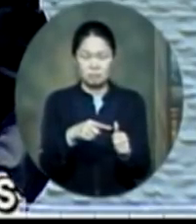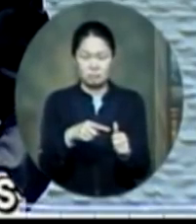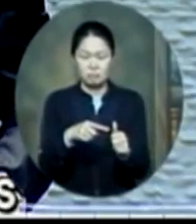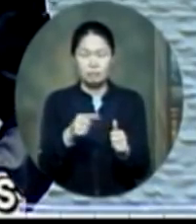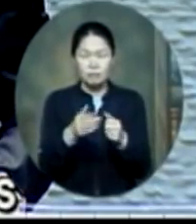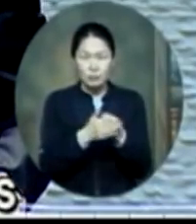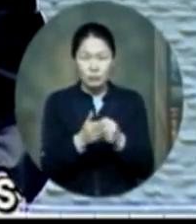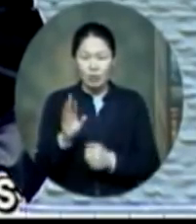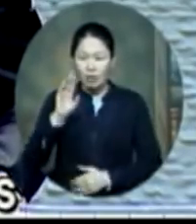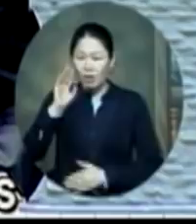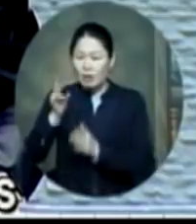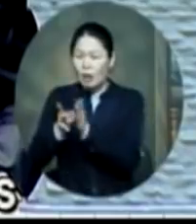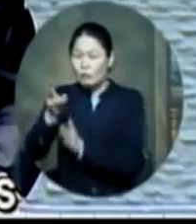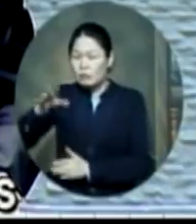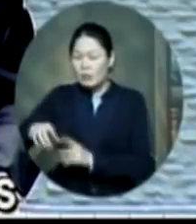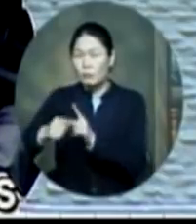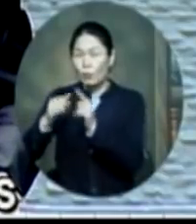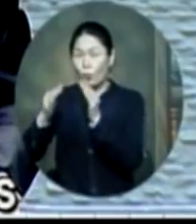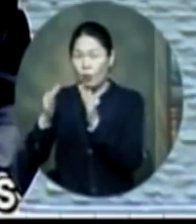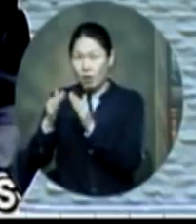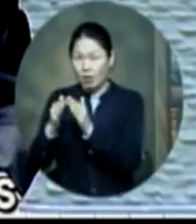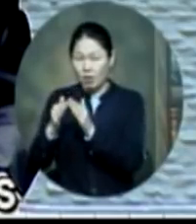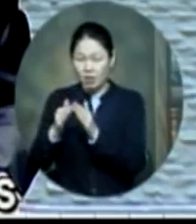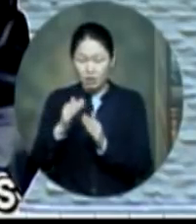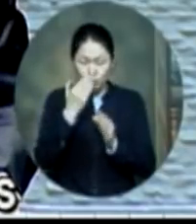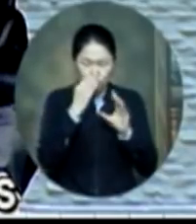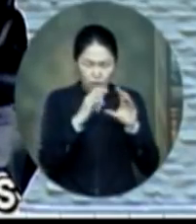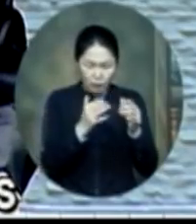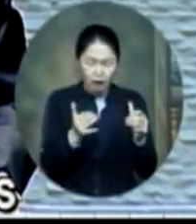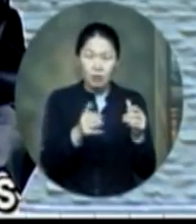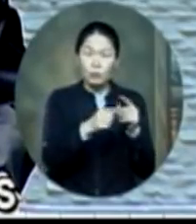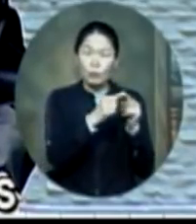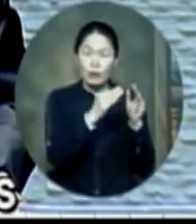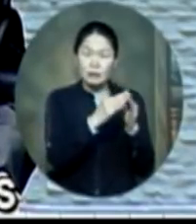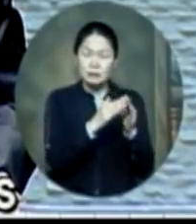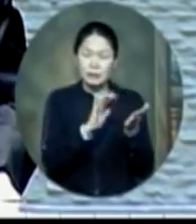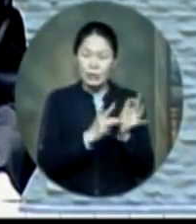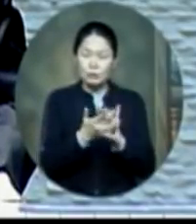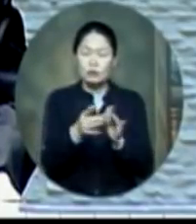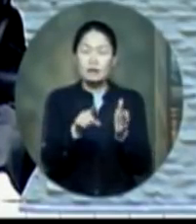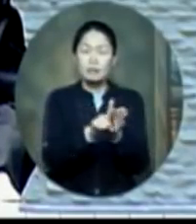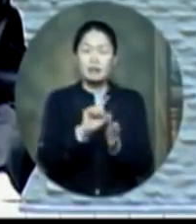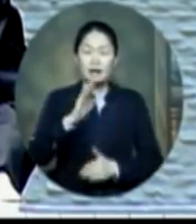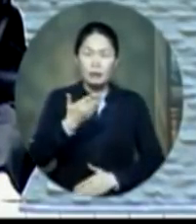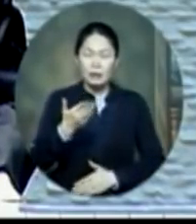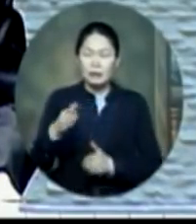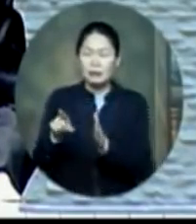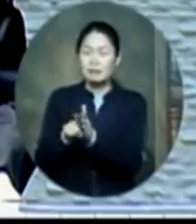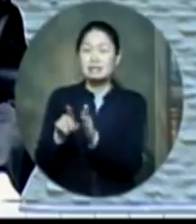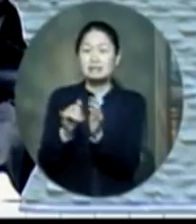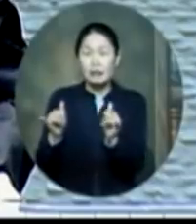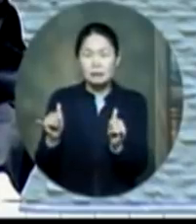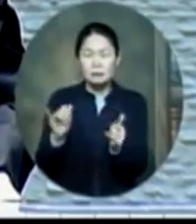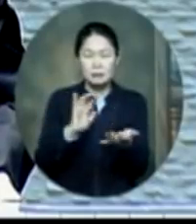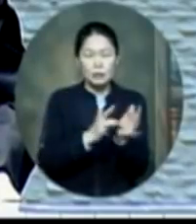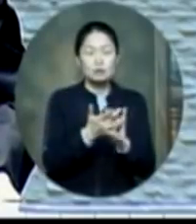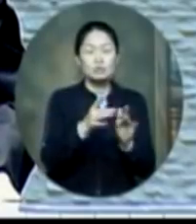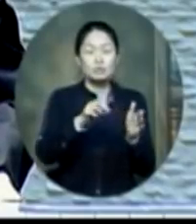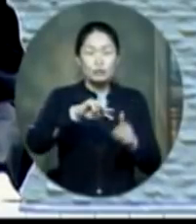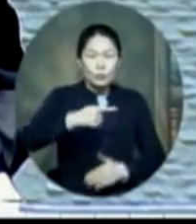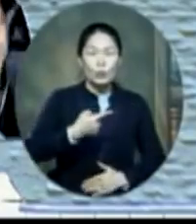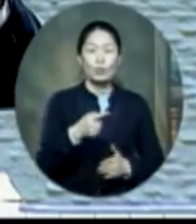예루살렘 교회에 이 유대교에서 예수를 믿게 된 이 신자들은 예수님도